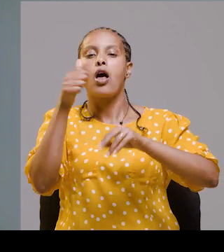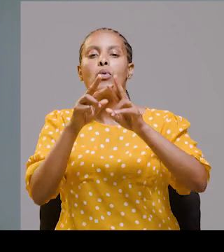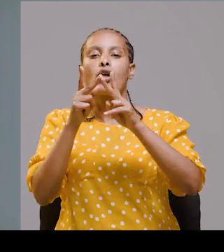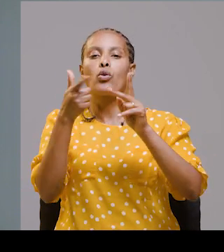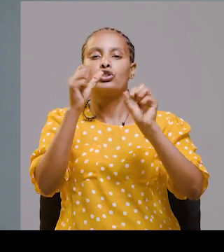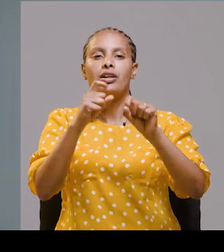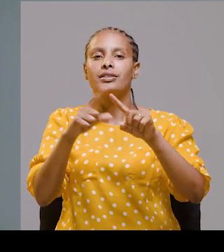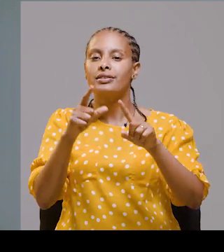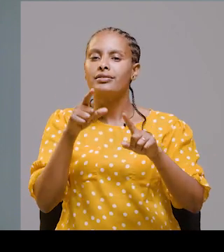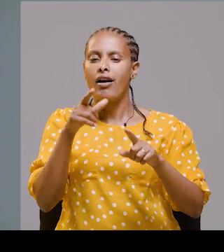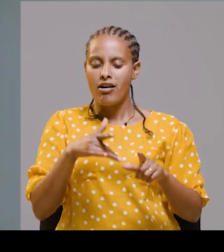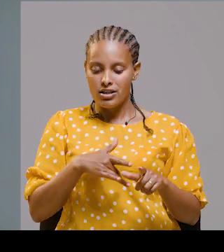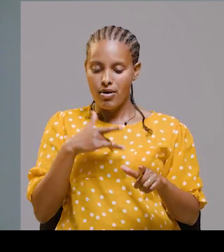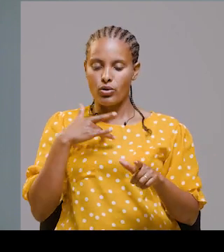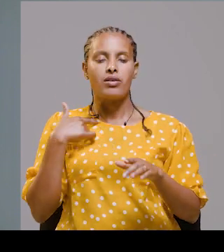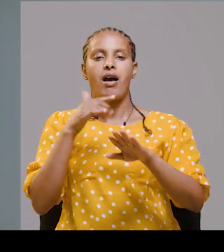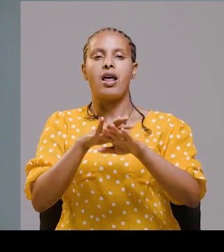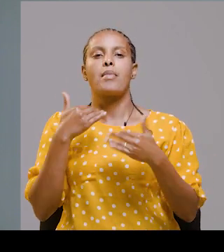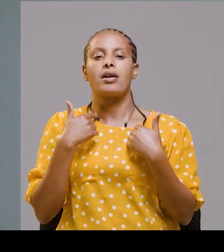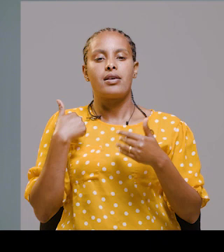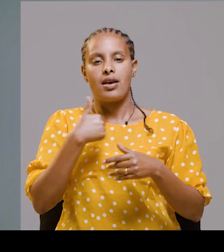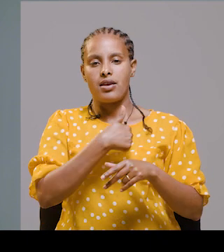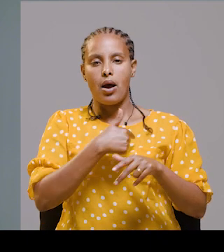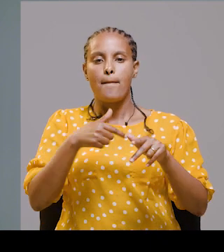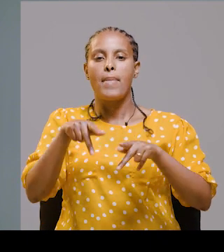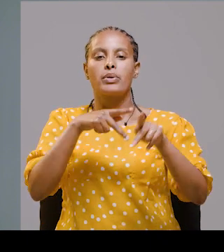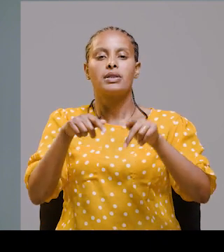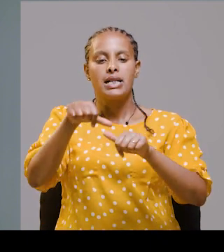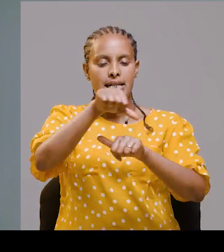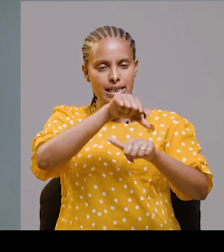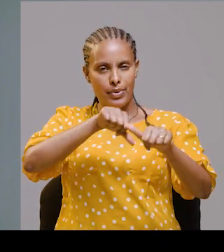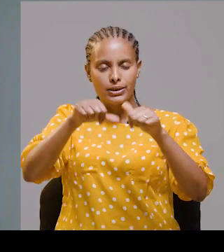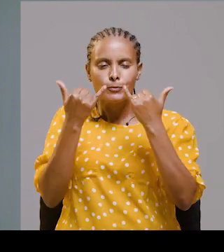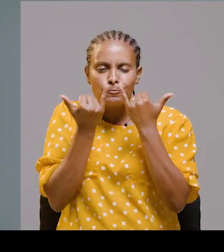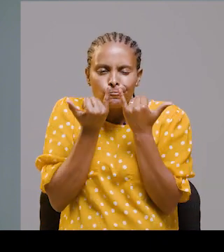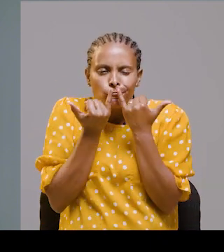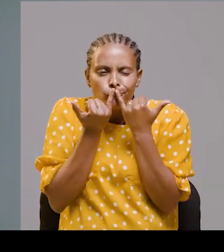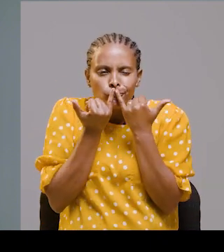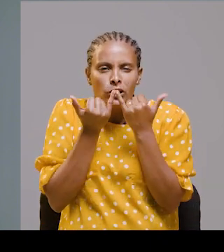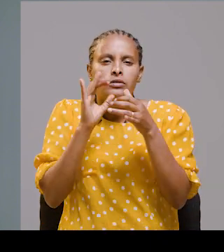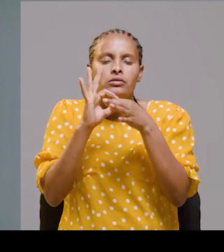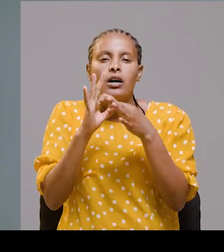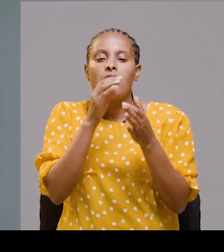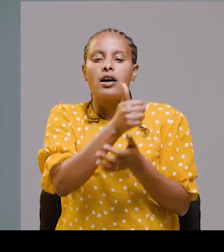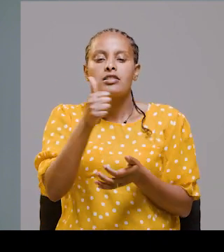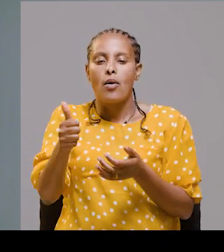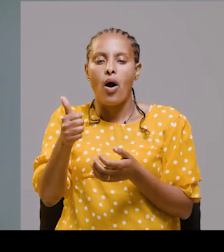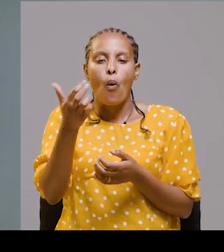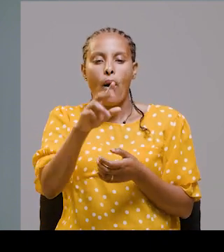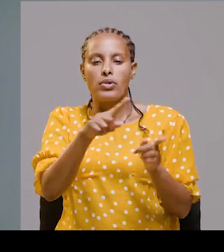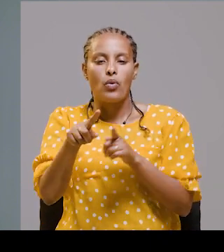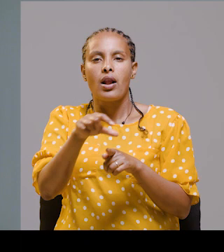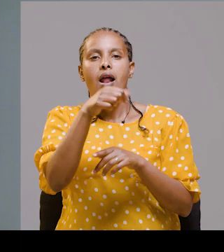ይደርሳል አይደል? ዞሮ ዞሮ ከዛ ውጪ ደግሞ የኛ ማህበረሰብ እርስ በርሱ በጣም የተያዘ የተጋመደ ስለሆነ አዲስ አበባ